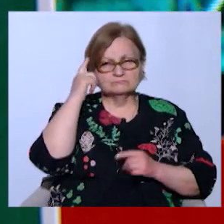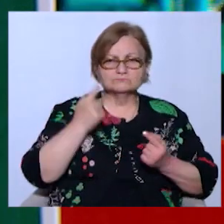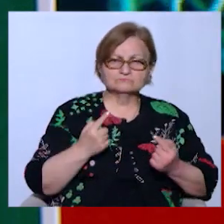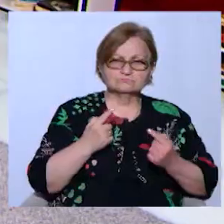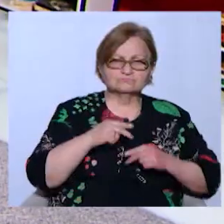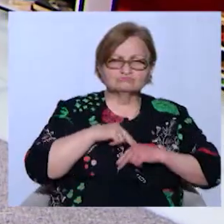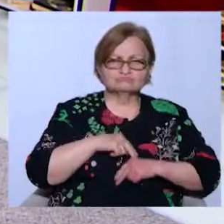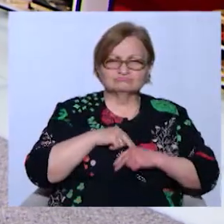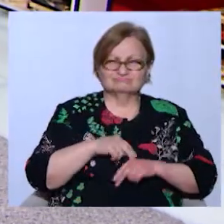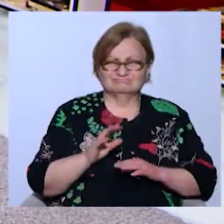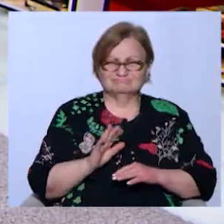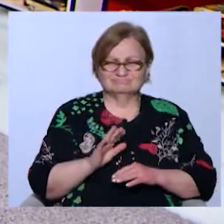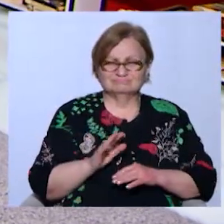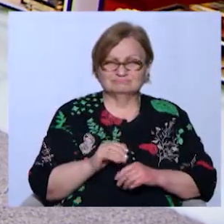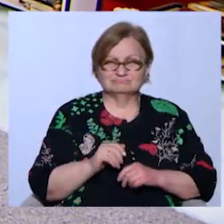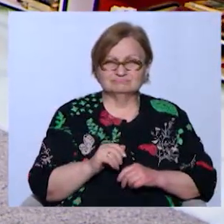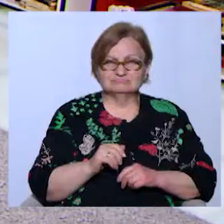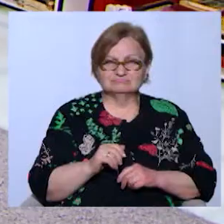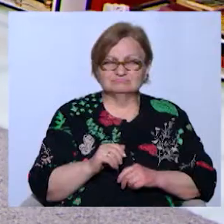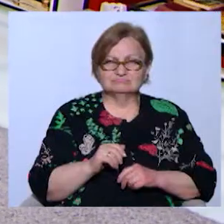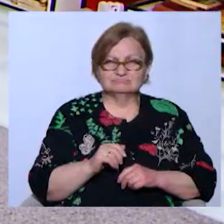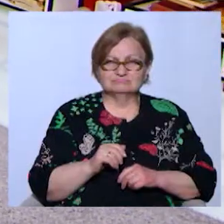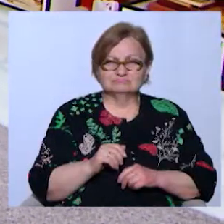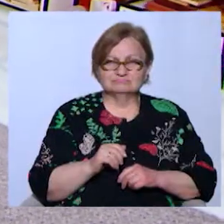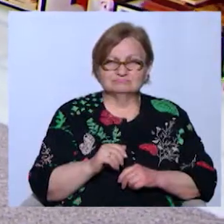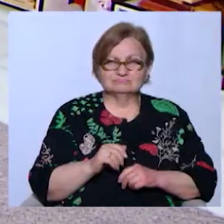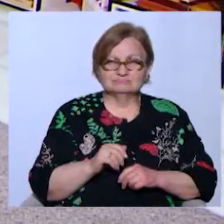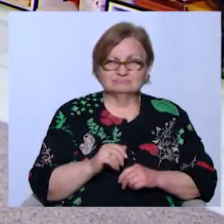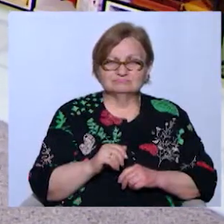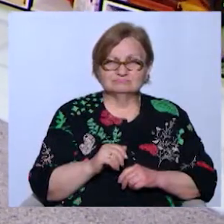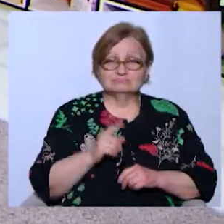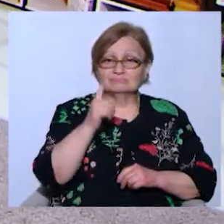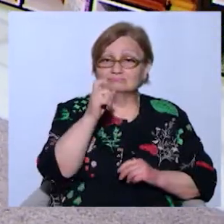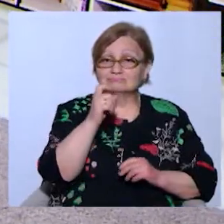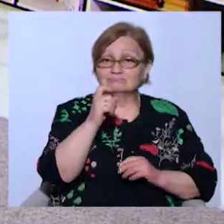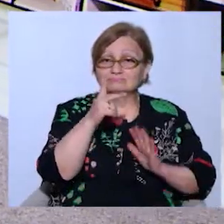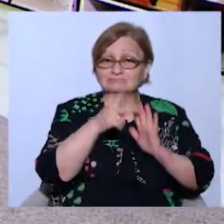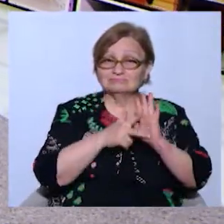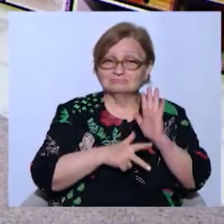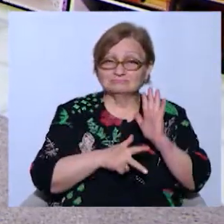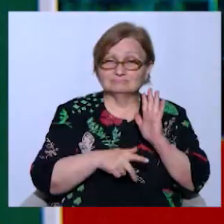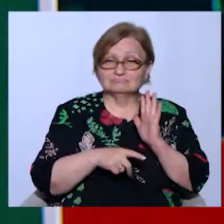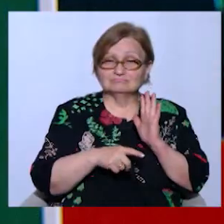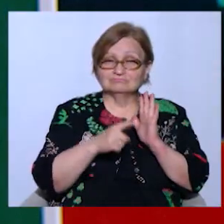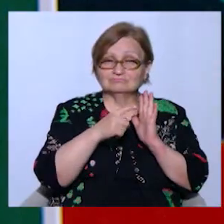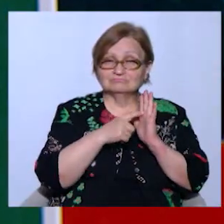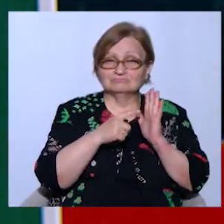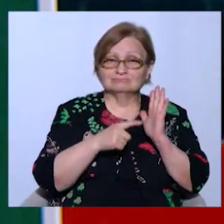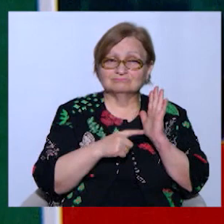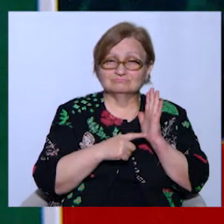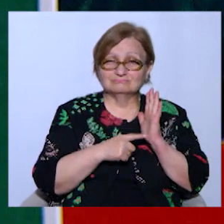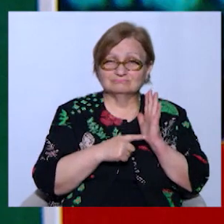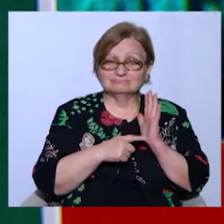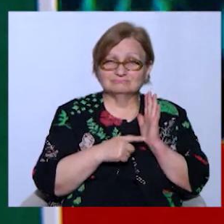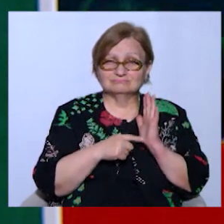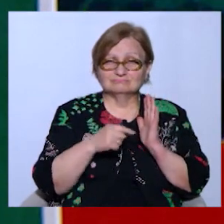ჯაბას, თუ როგორ და რატომ რანაირად. არ ყოფ 180 180-ზე რომ გავიღო რამდენი